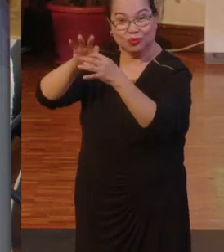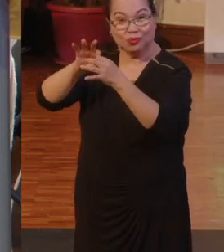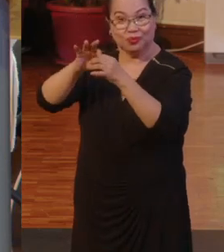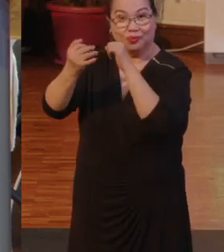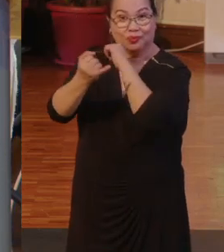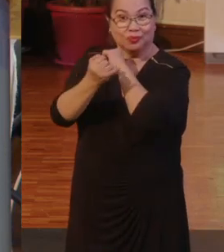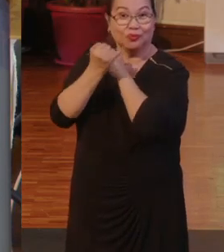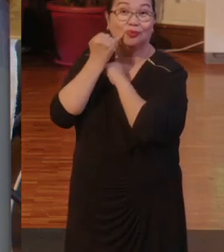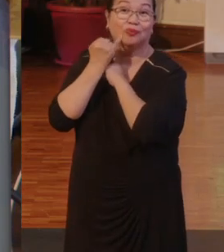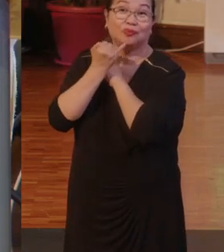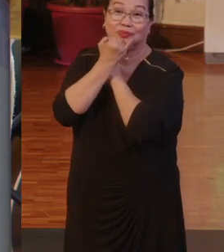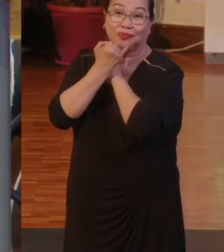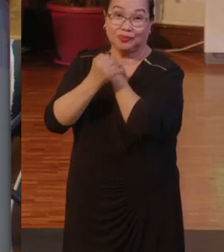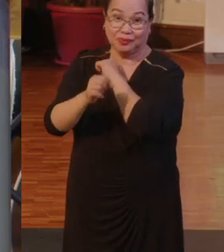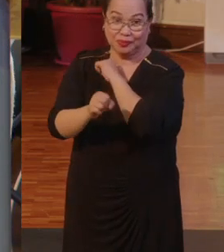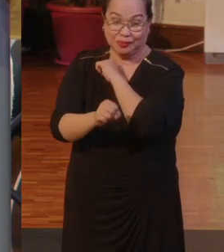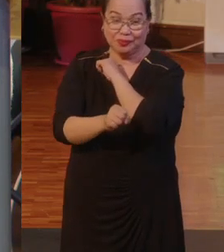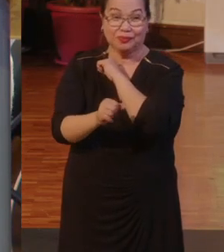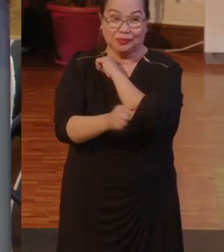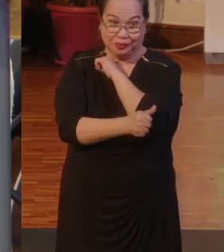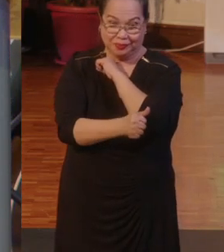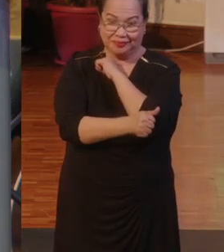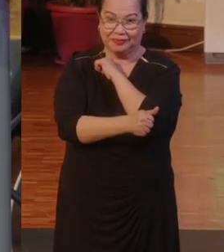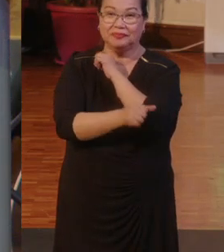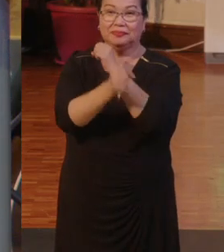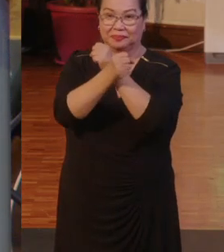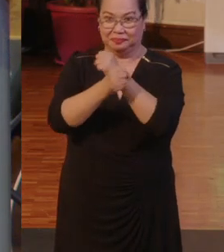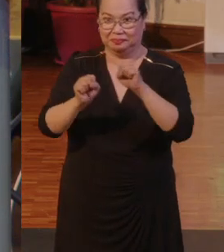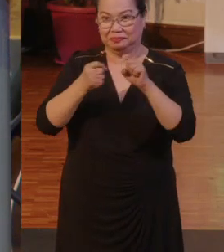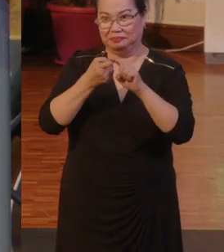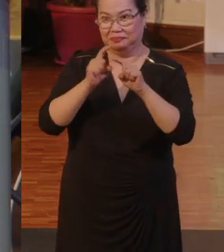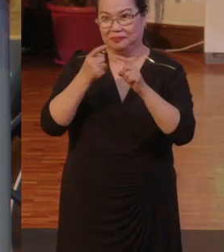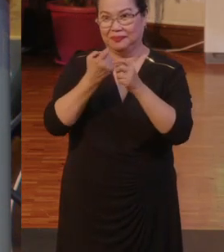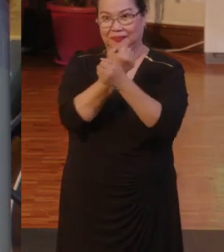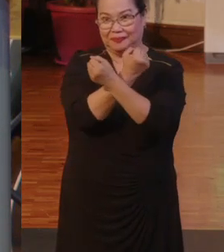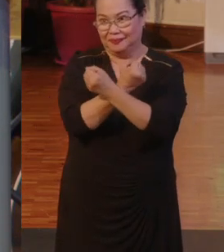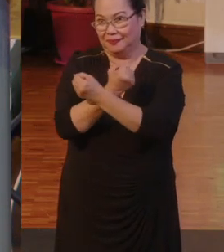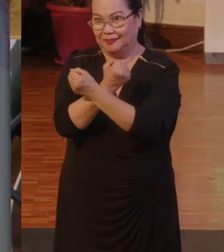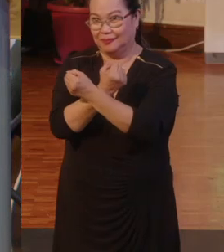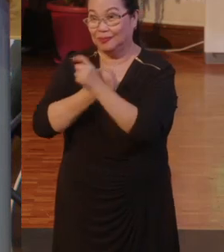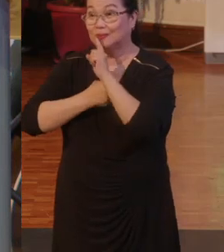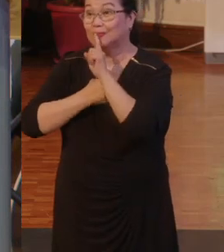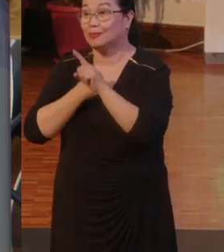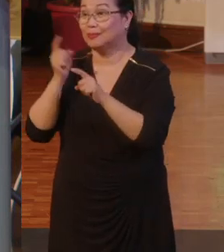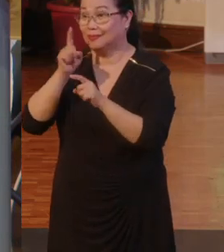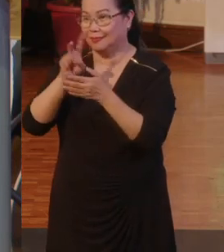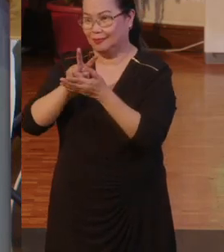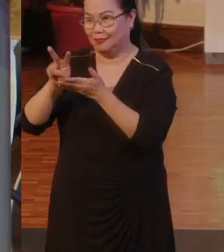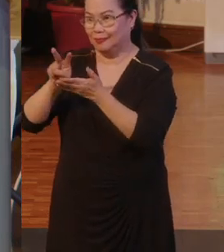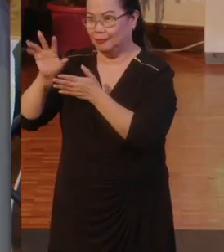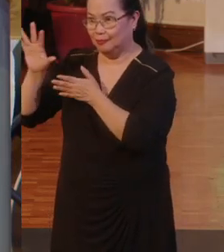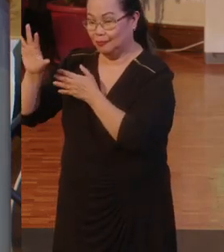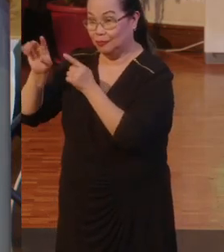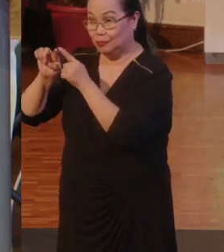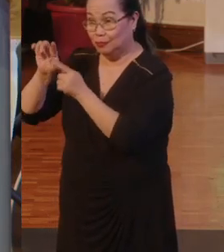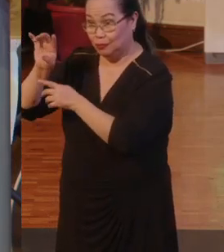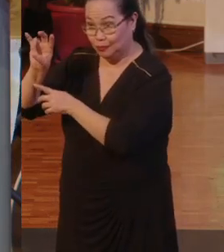sa pagligtas sa kanila mula sa pagkaalipin. Tingnan natin yung verses 5 to